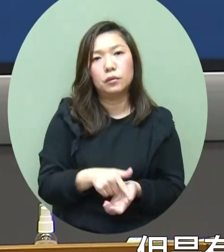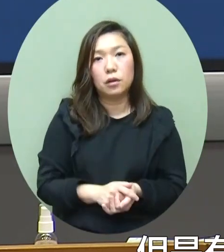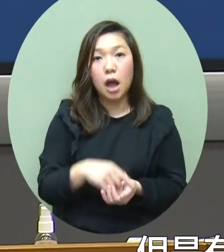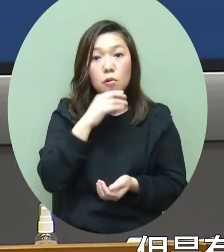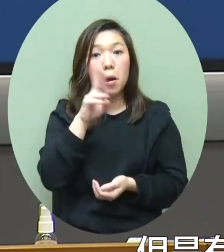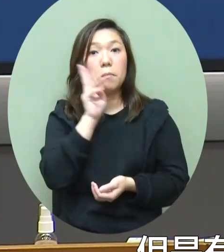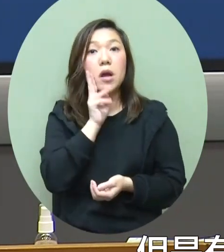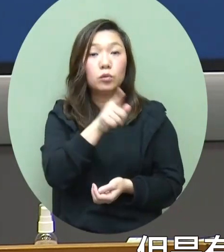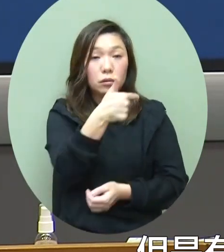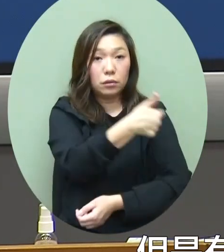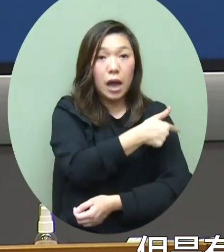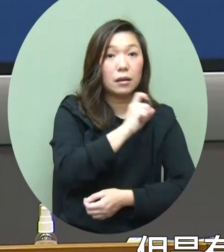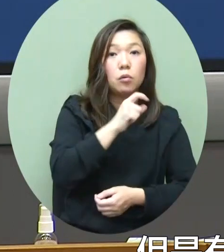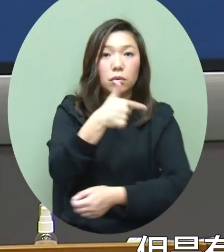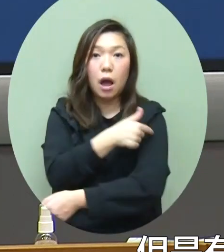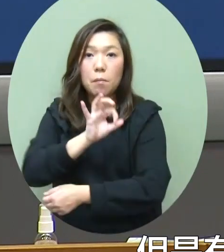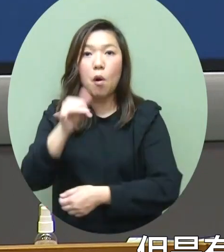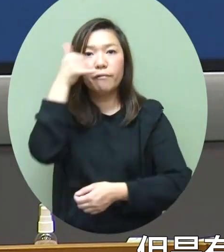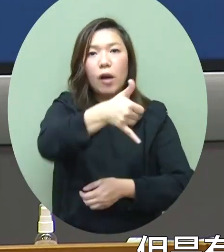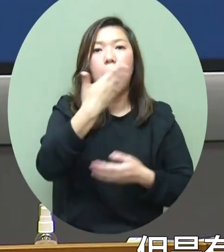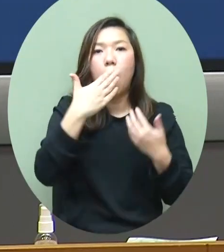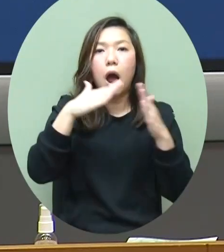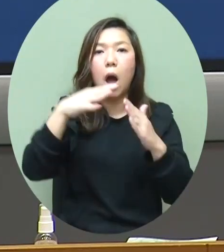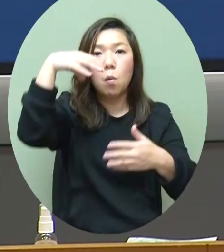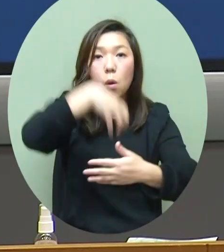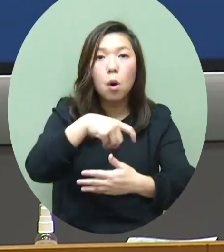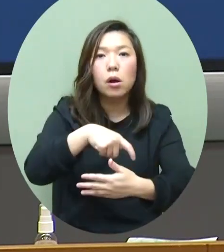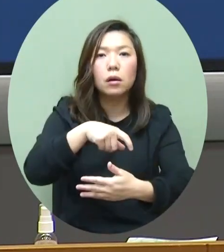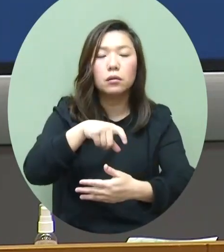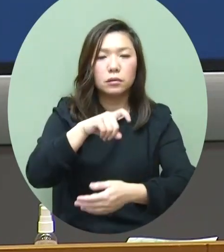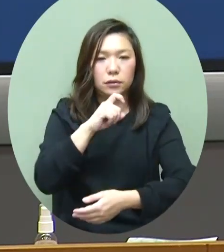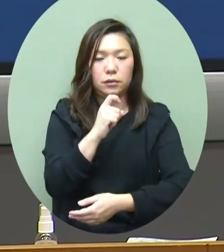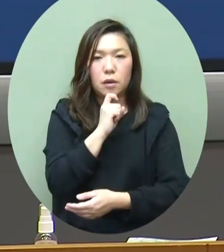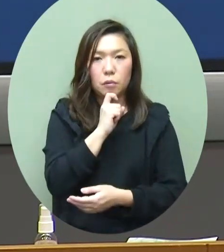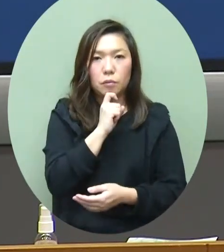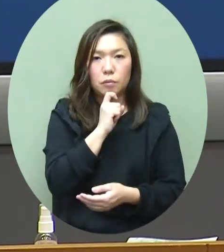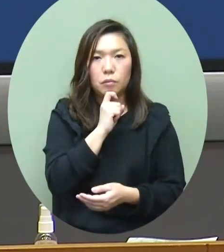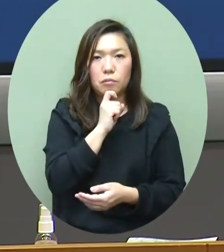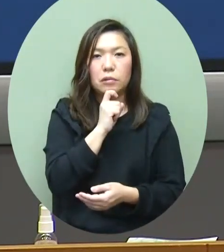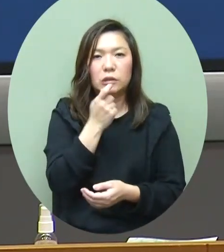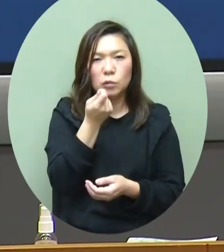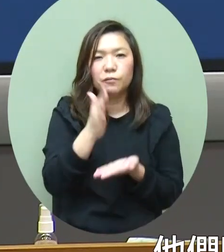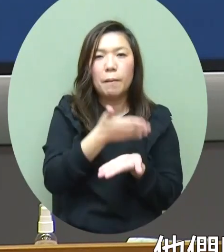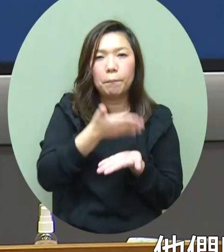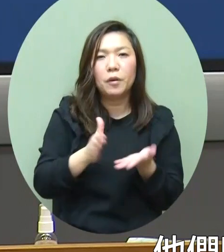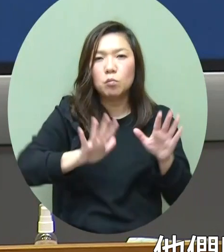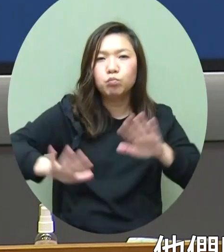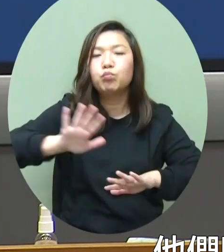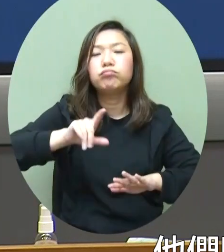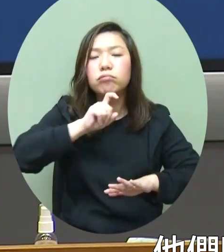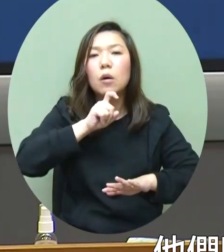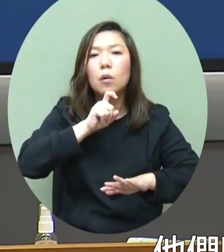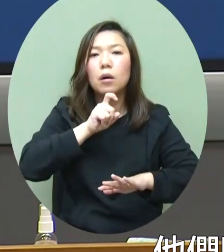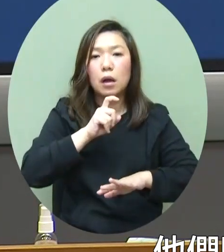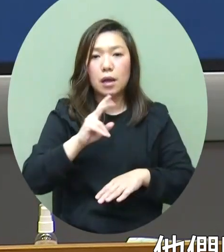打針和沒有打針的學生回到學校之後是會有一些分別的處理，他們同樣